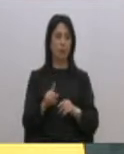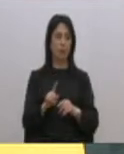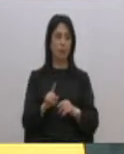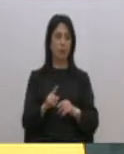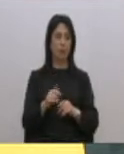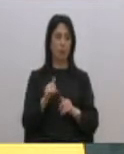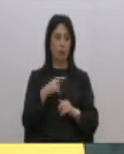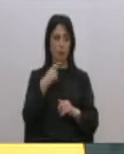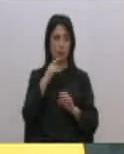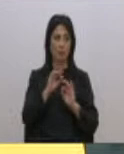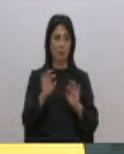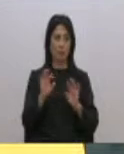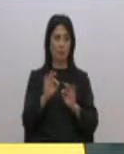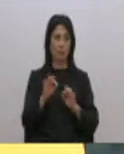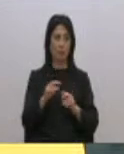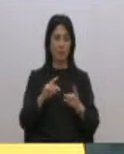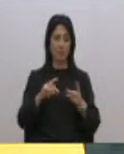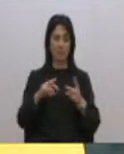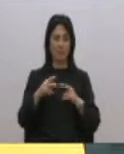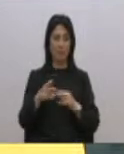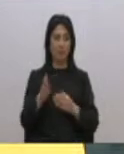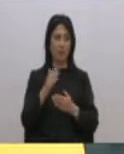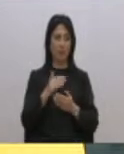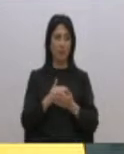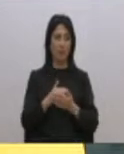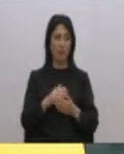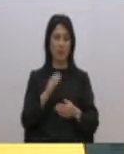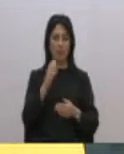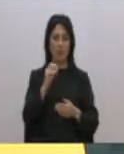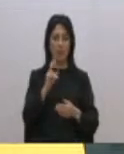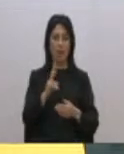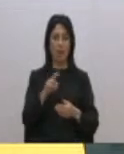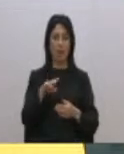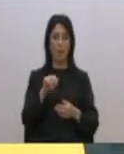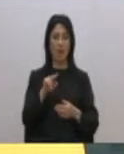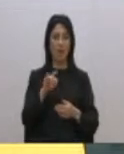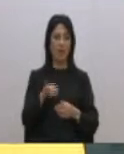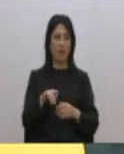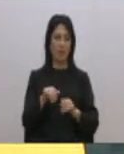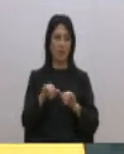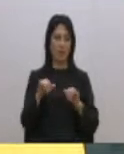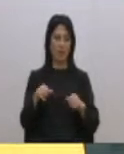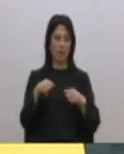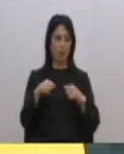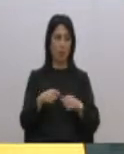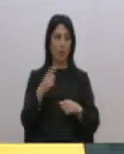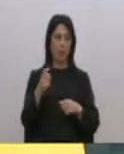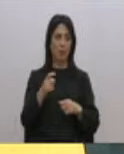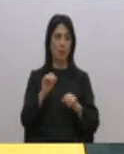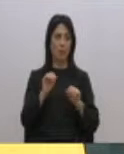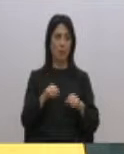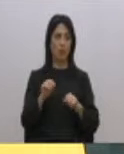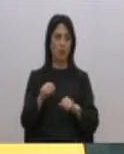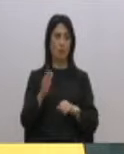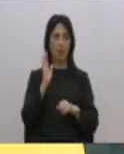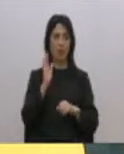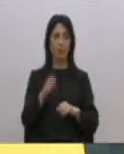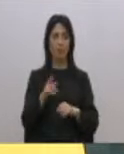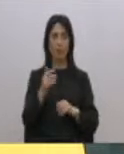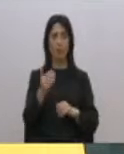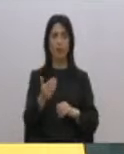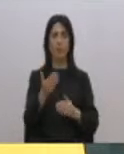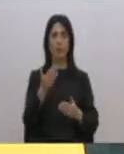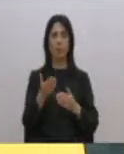მე როგორც ვახსენე, რიგი ცვლილებების შედეგად საკ პატენტს უკვე ეზრდება უფლებამოსილება და შესაძლებლობა ექნება, რომ იმას